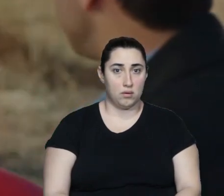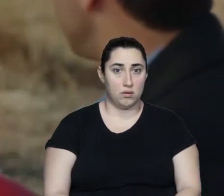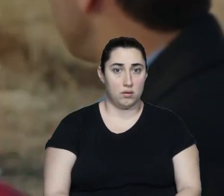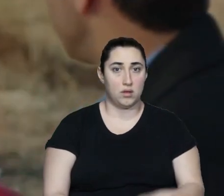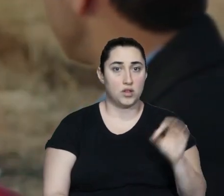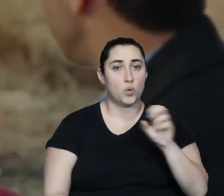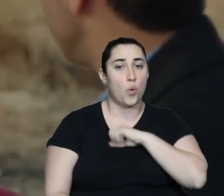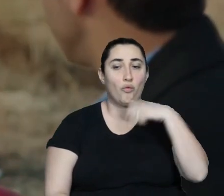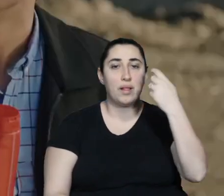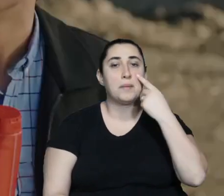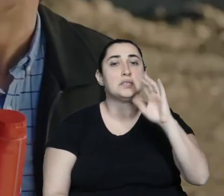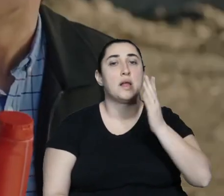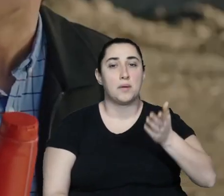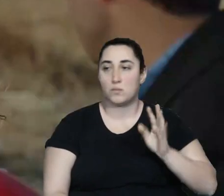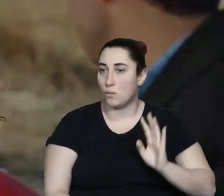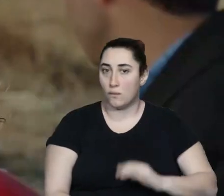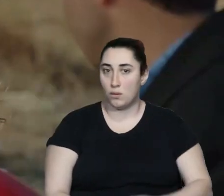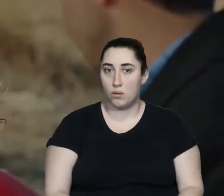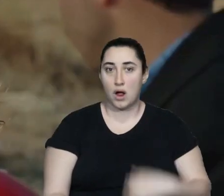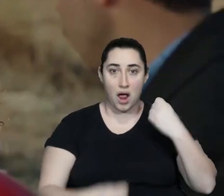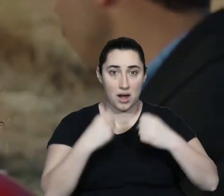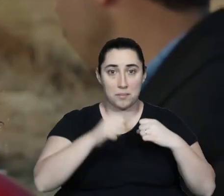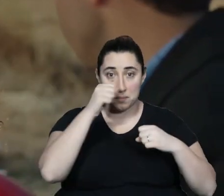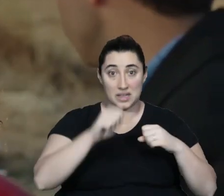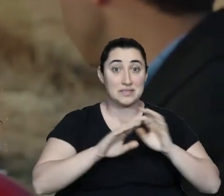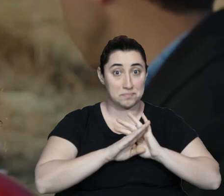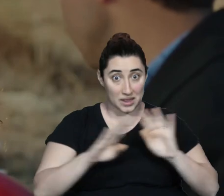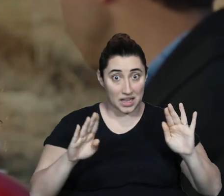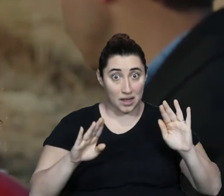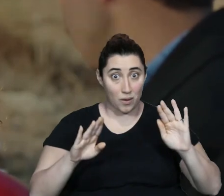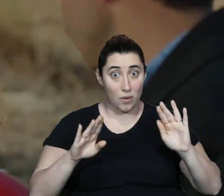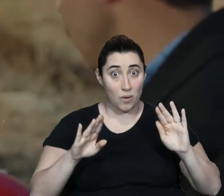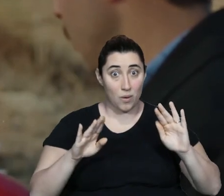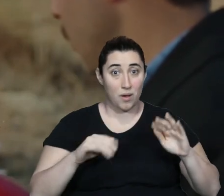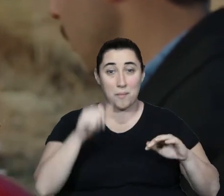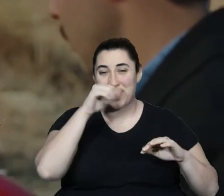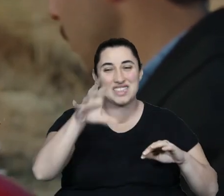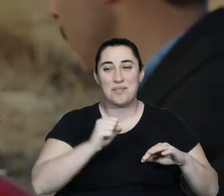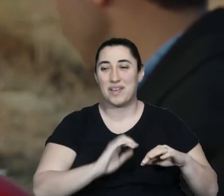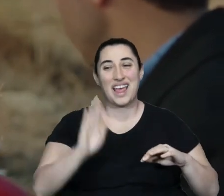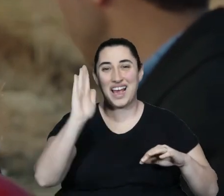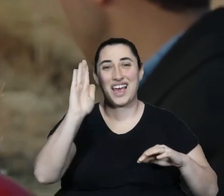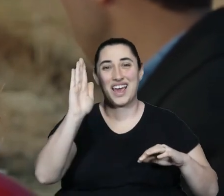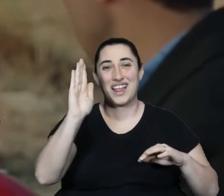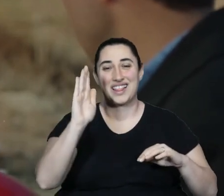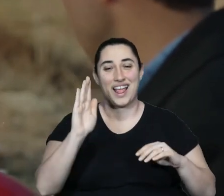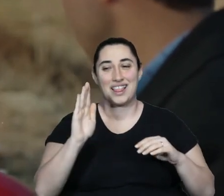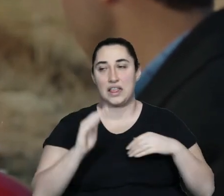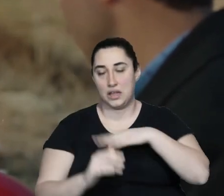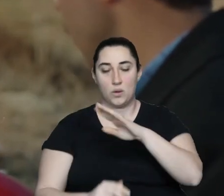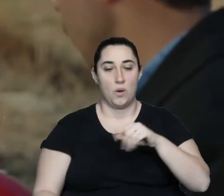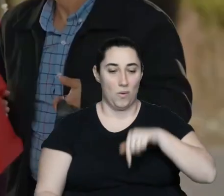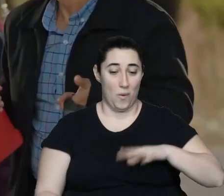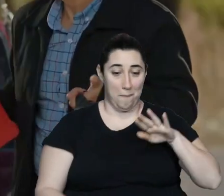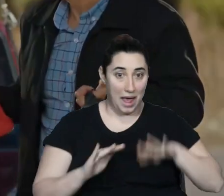Hiç mi korku filmi izlemedin sen? Yok. Arabanın benzini bitiyor. Benzin almaya gidenin arkasında kalanı millet patır